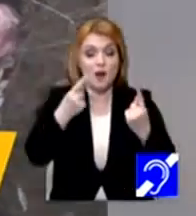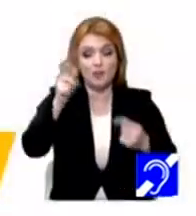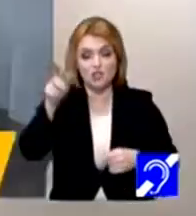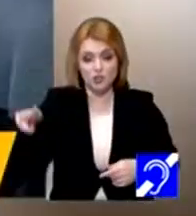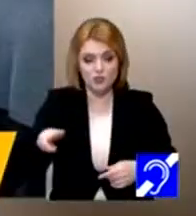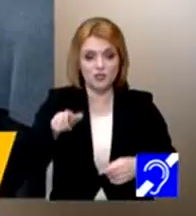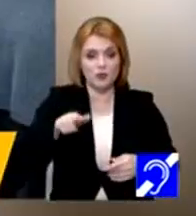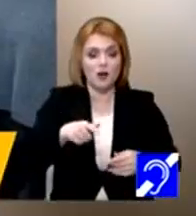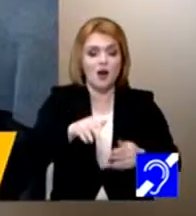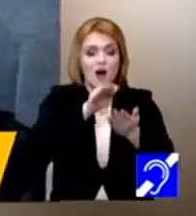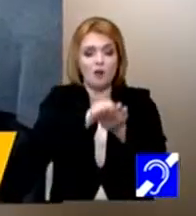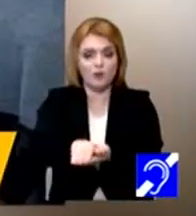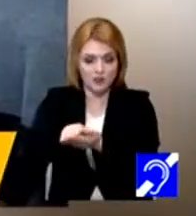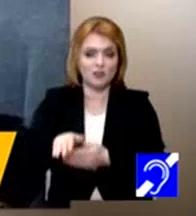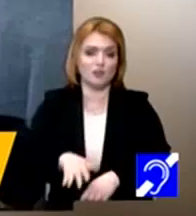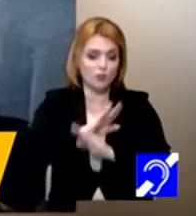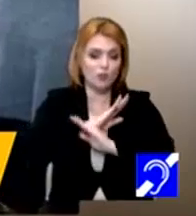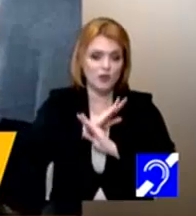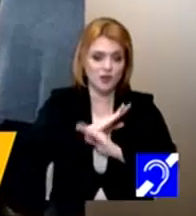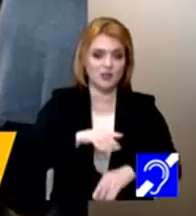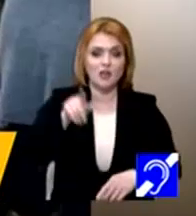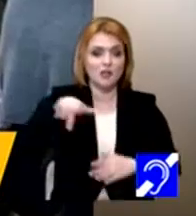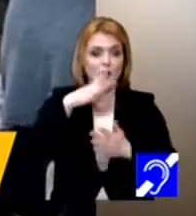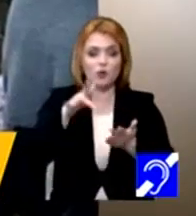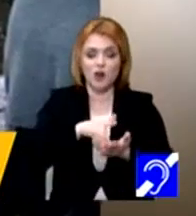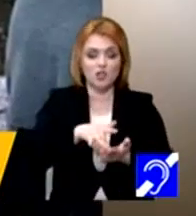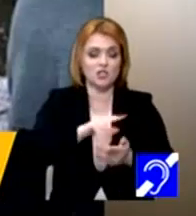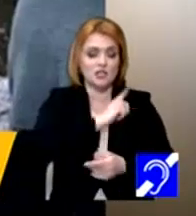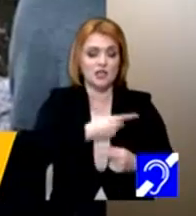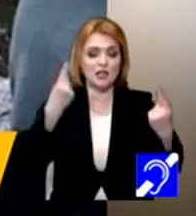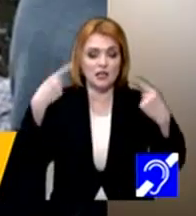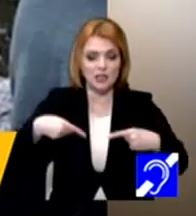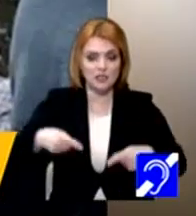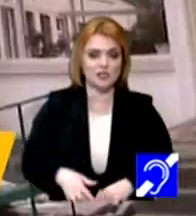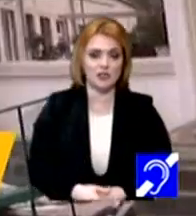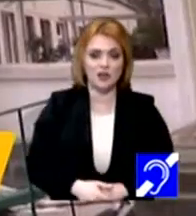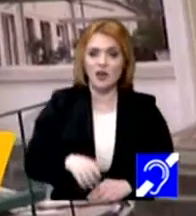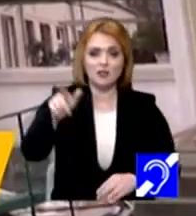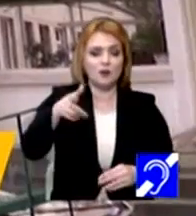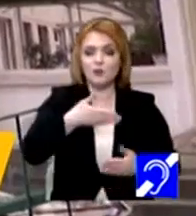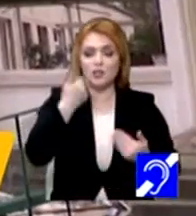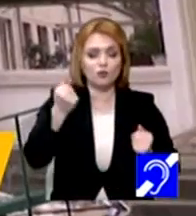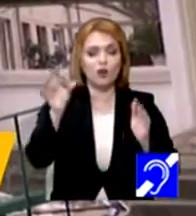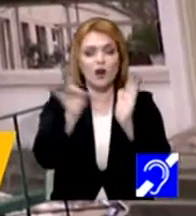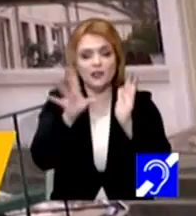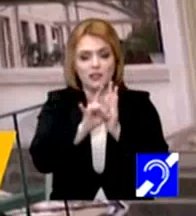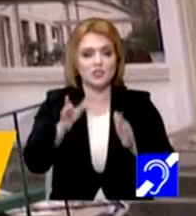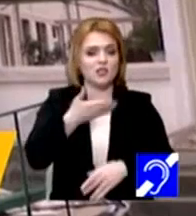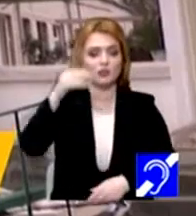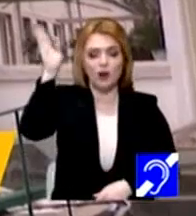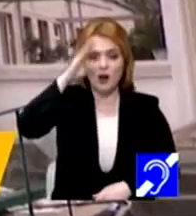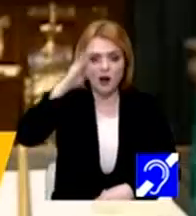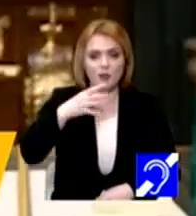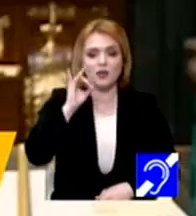îngropați într-o groapă comună. Orașul se confruntă cu o criză umanitară fără precedent. Este deconectat de la rețelele de apă și agentul